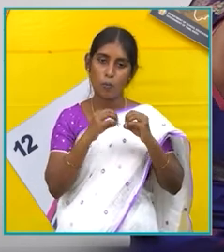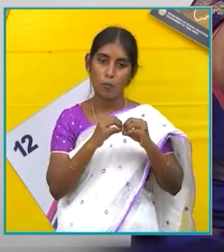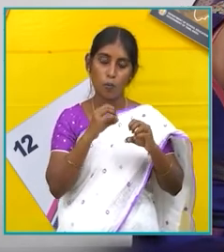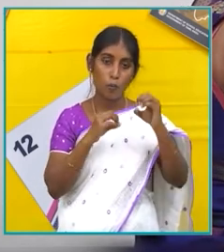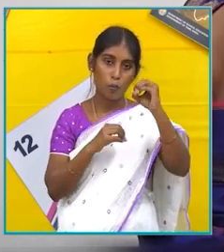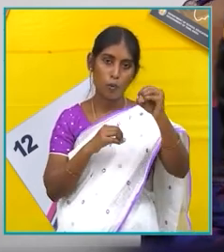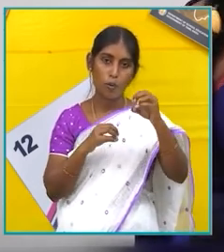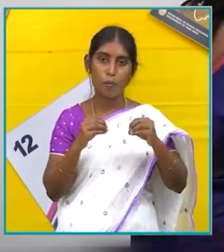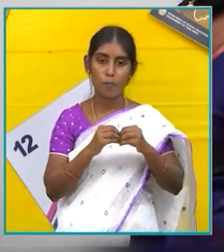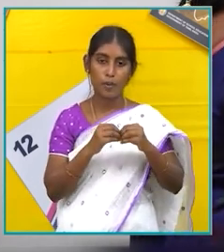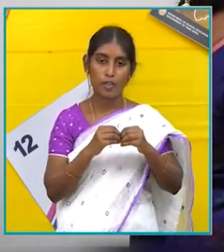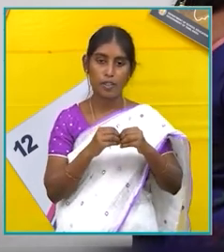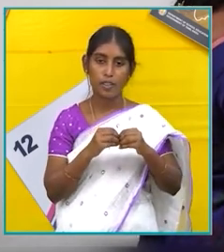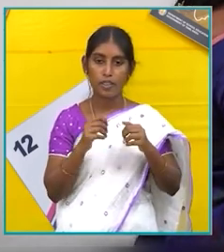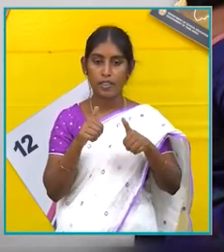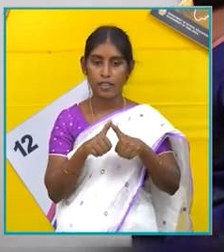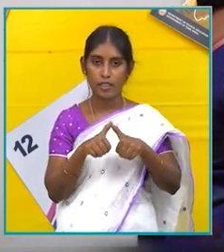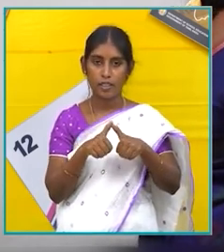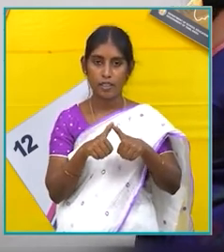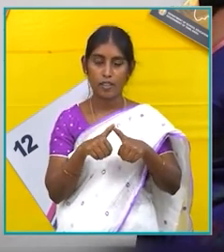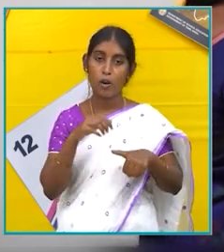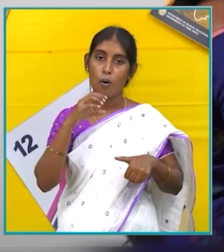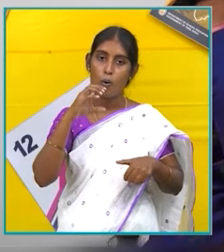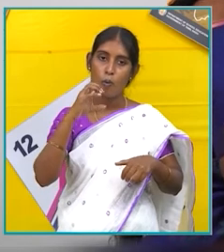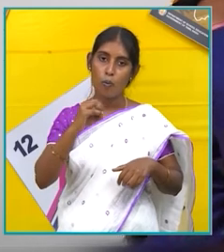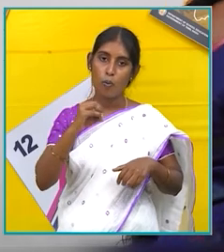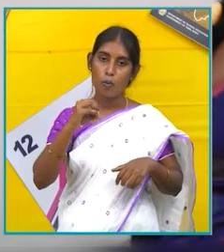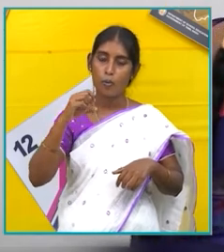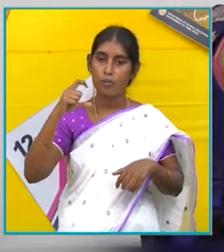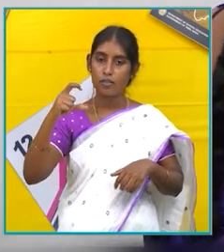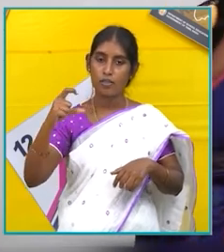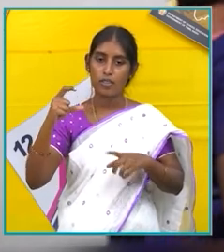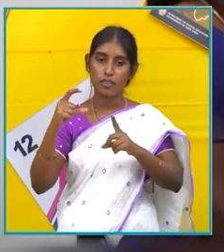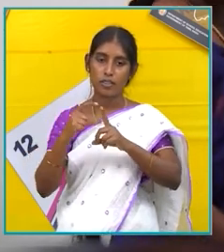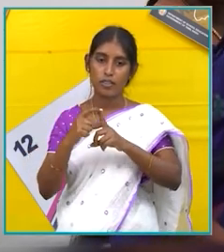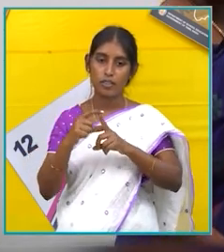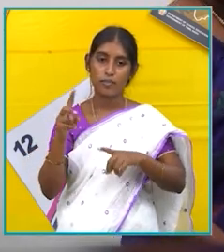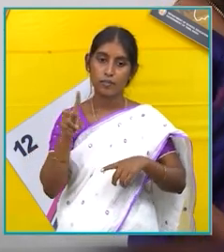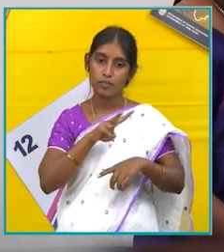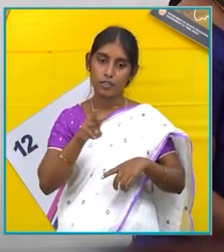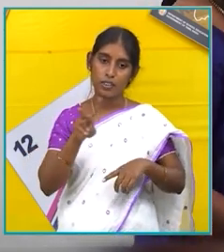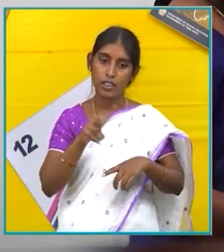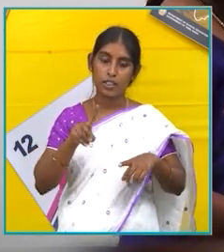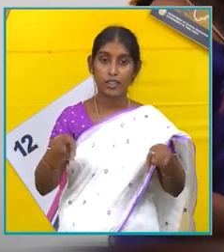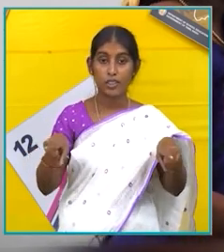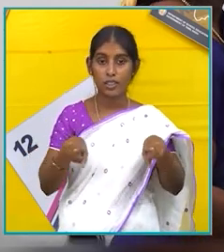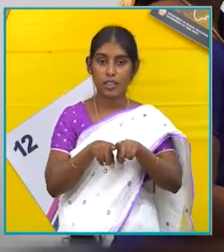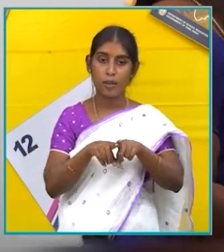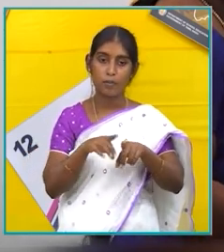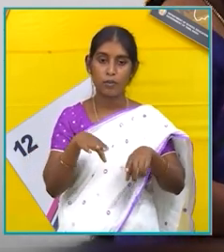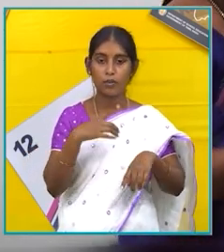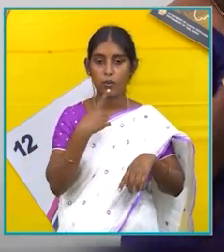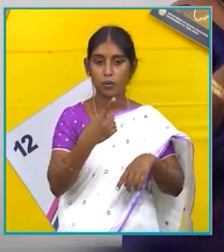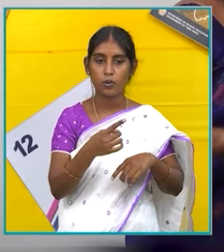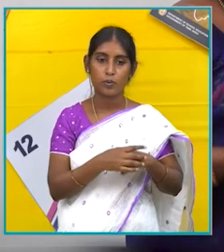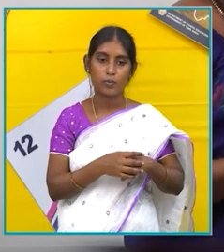OBA எதுக்கு சமம் சொல்றாங்க OCD சோ இந்த ரெண்டு கோணங்களும் சமம் சொல்றாங்க இப்போ நமக்கு